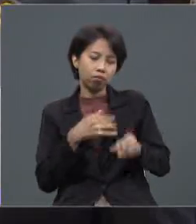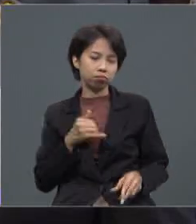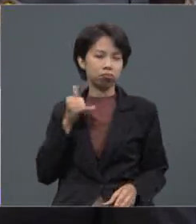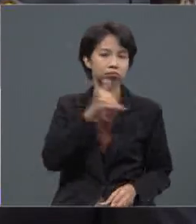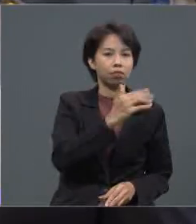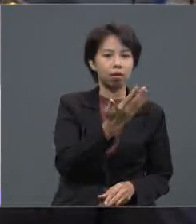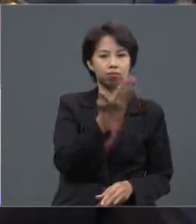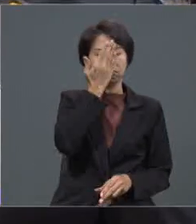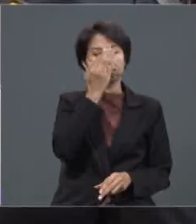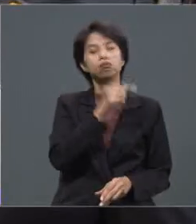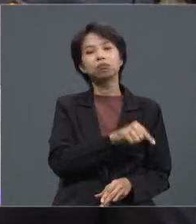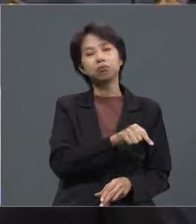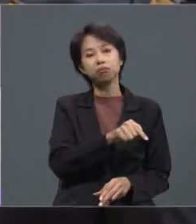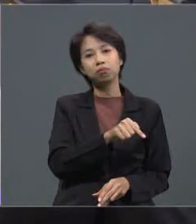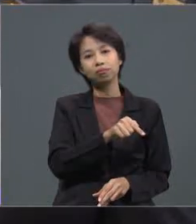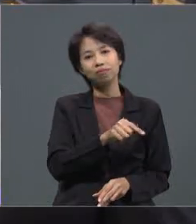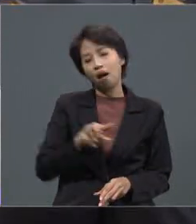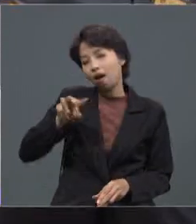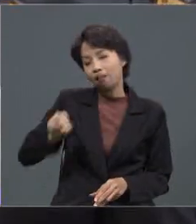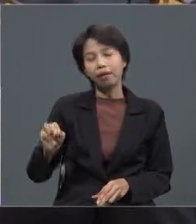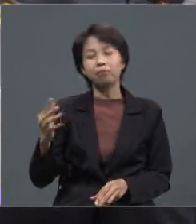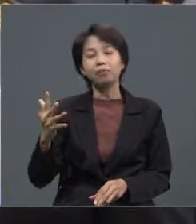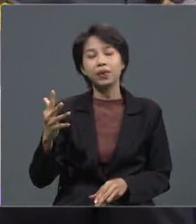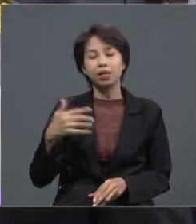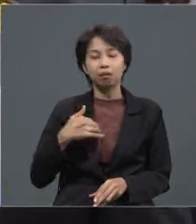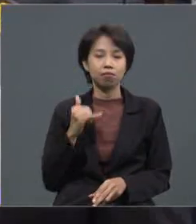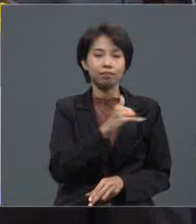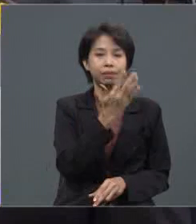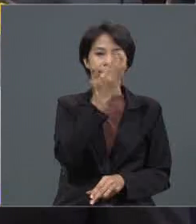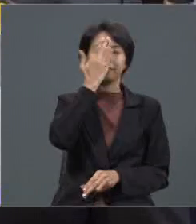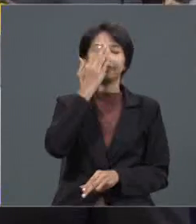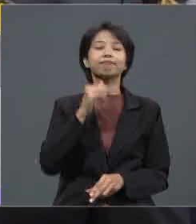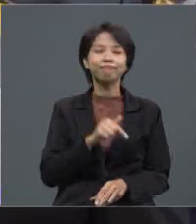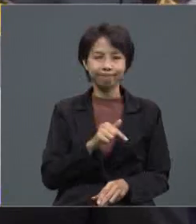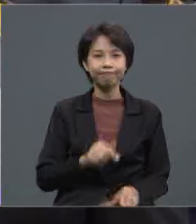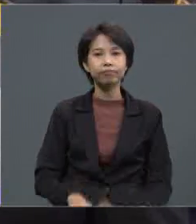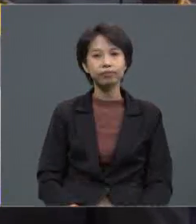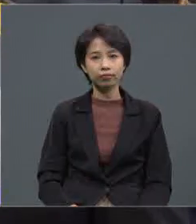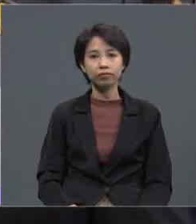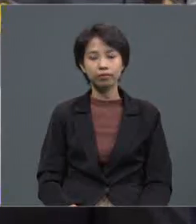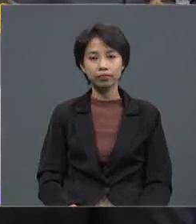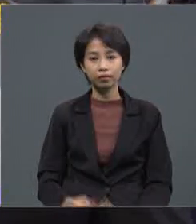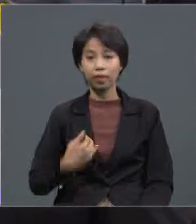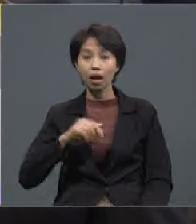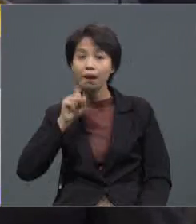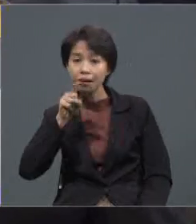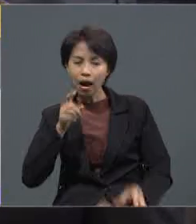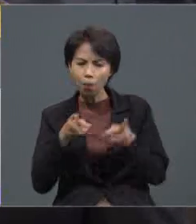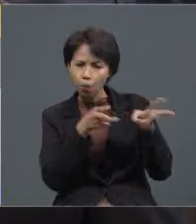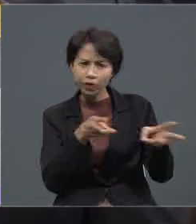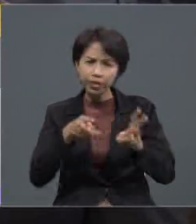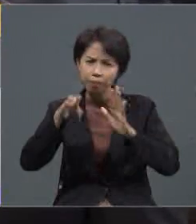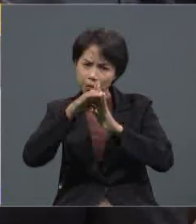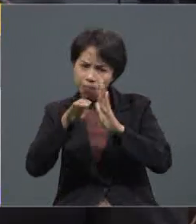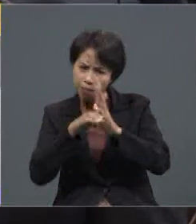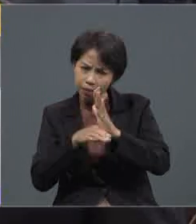การเดินทางไปก่อนวันที่ทางเจ้าหน้าที่ตำรวจนัดก็เลยมีการฉุกละหุกกันพอสมควรนะครับ ทีนี้กระบวนการในการเป็นพยาน